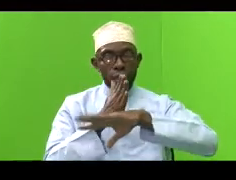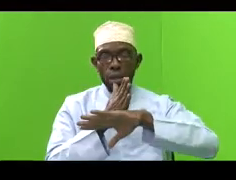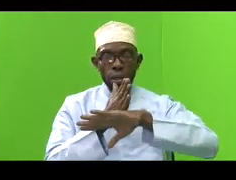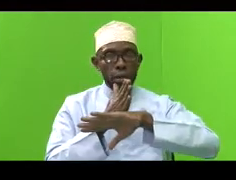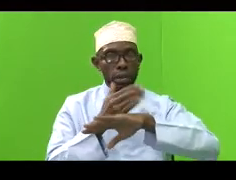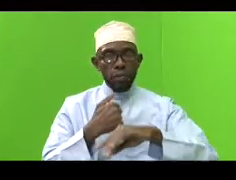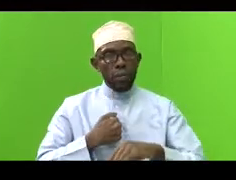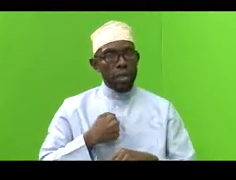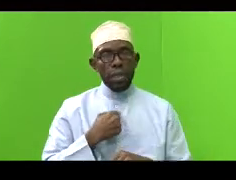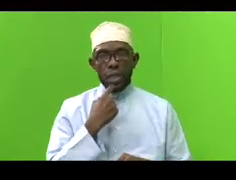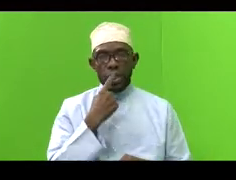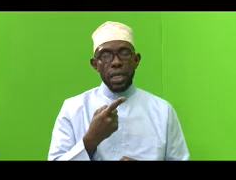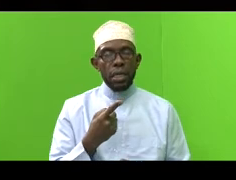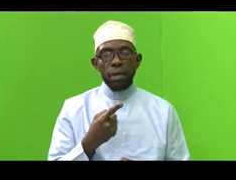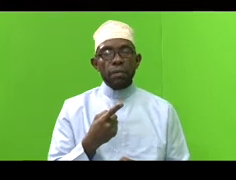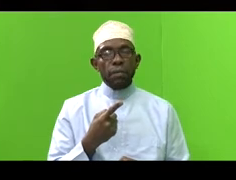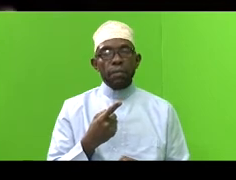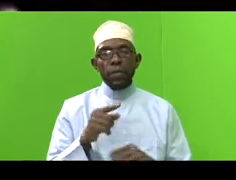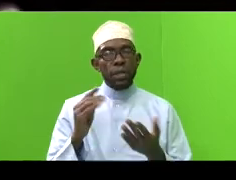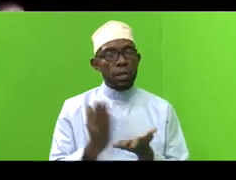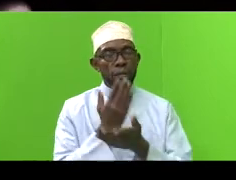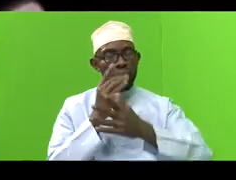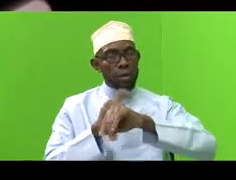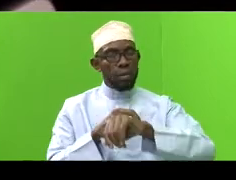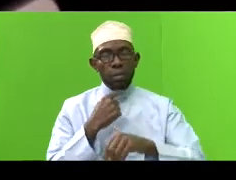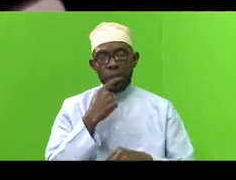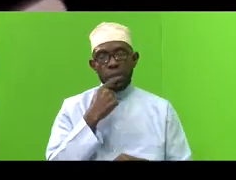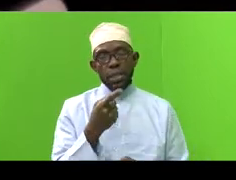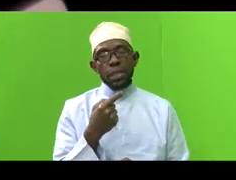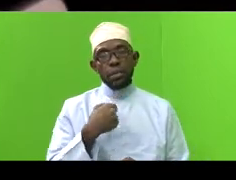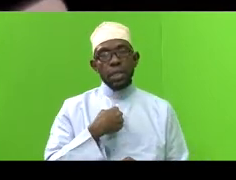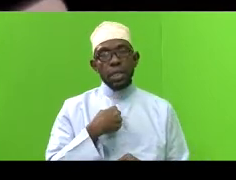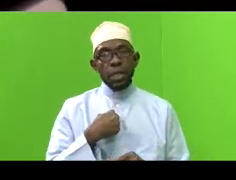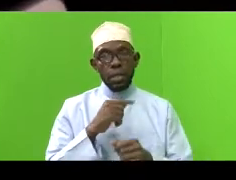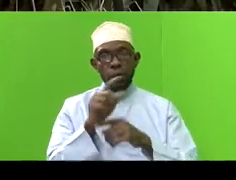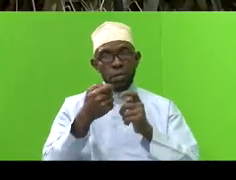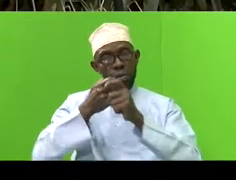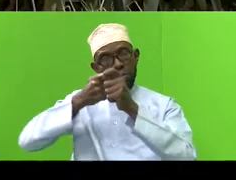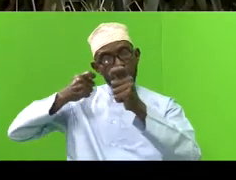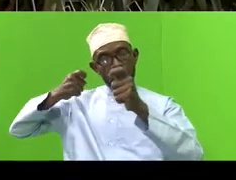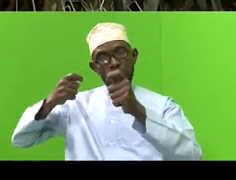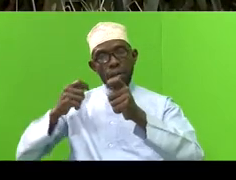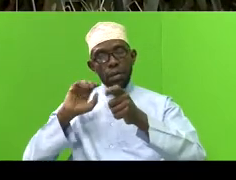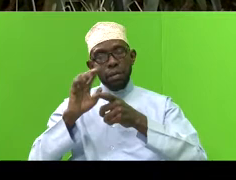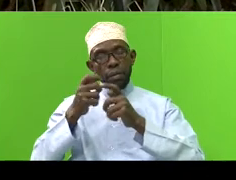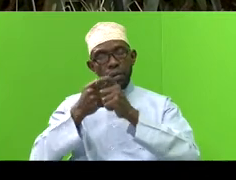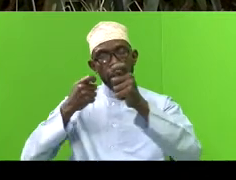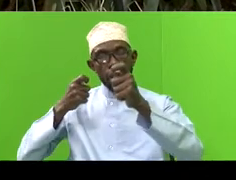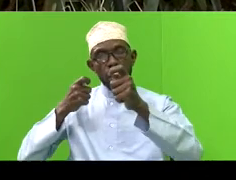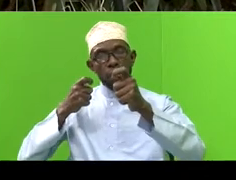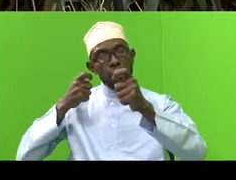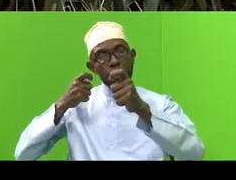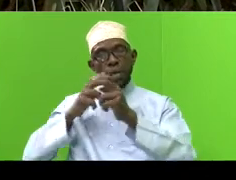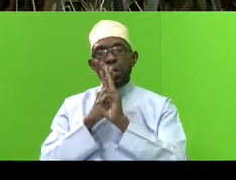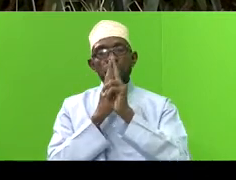mie nasema kwamba kwa kiwango fulani wacha nijifume mshale ama nifume tasnia ya